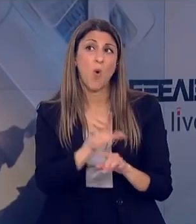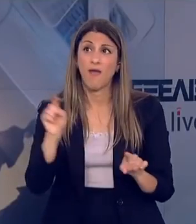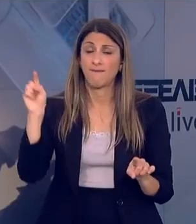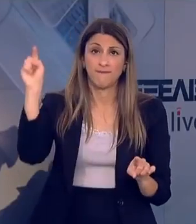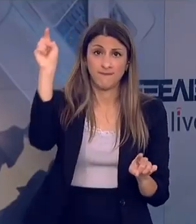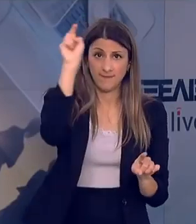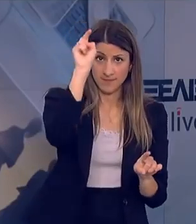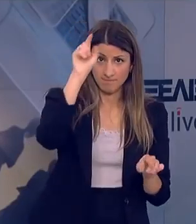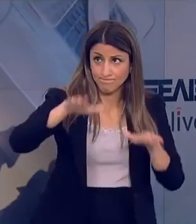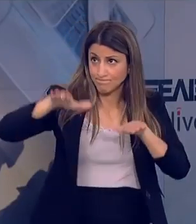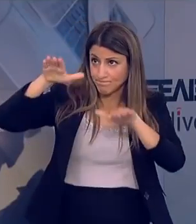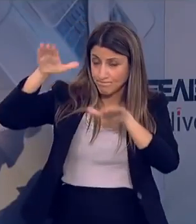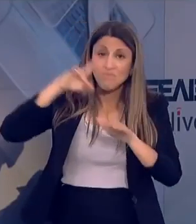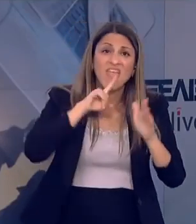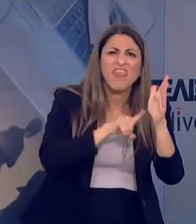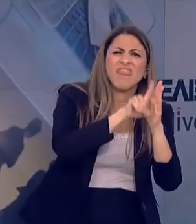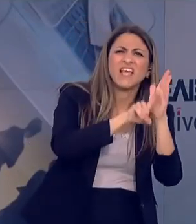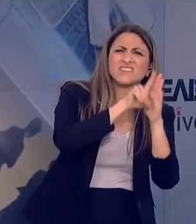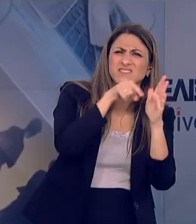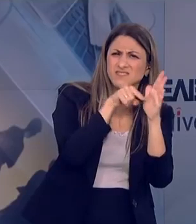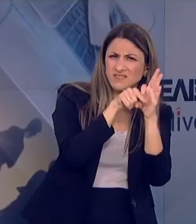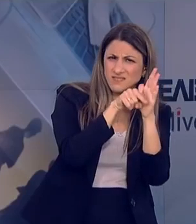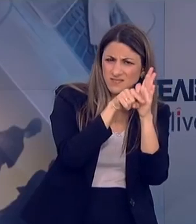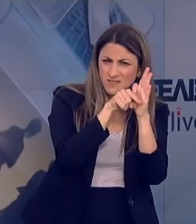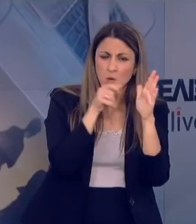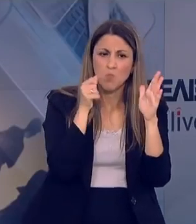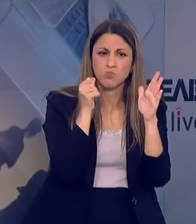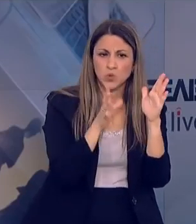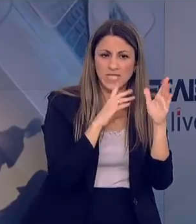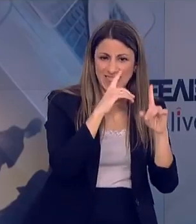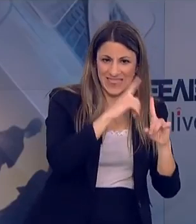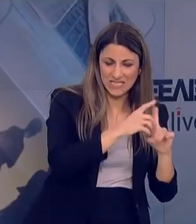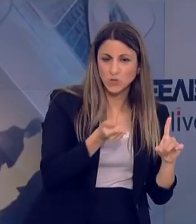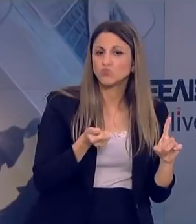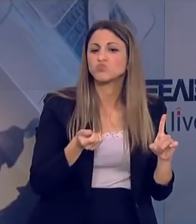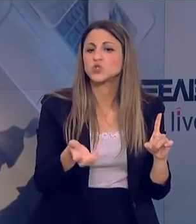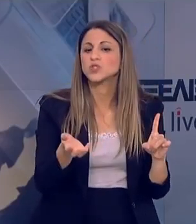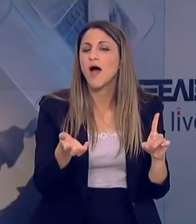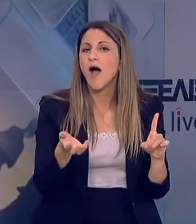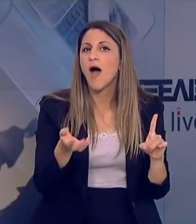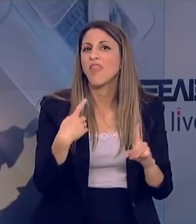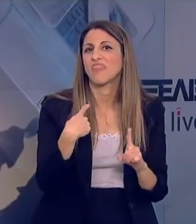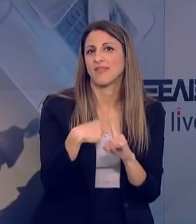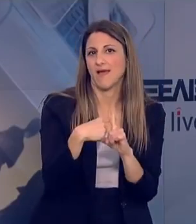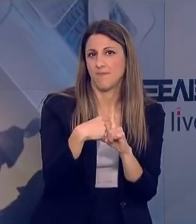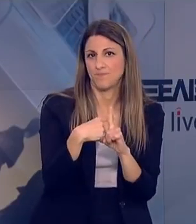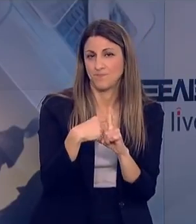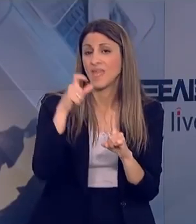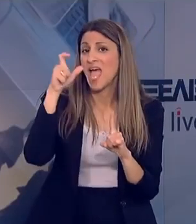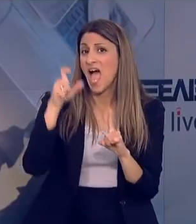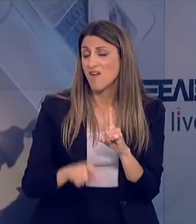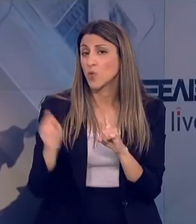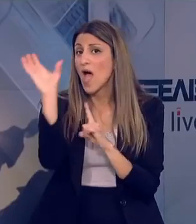Και ο δείκτης αυτός διαρθρώνεται από στοιχεία που συλλέγονται από τον Ευρωπαϊκό Οργανισμό Πρόληψης και